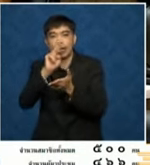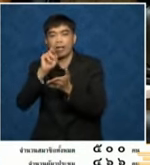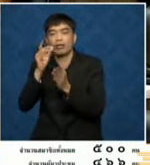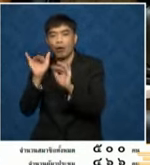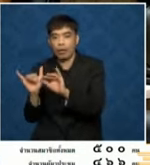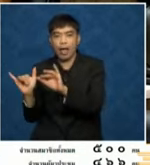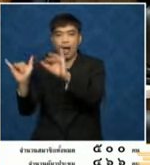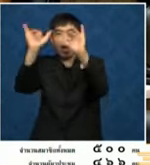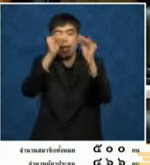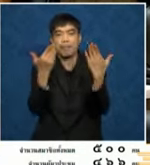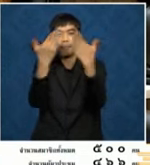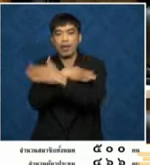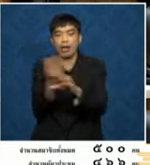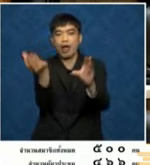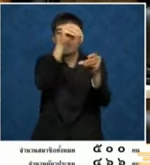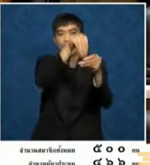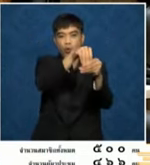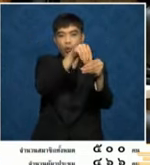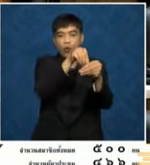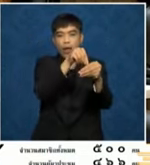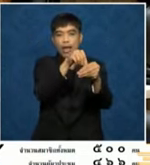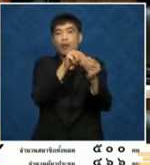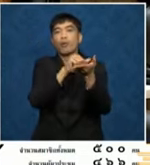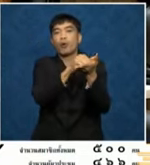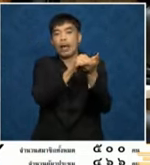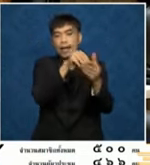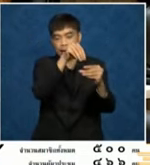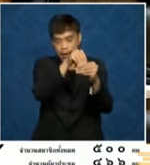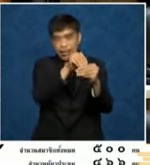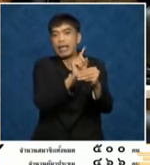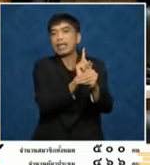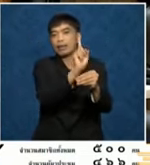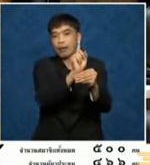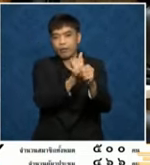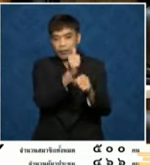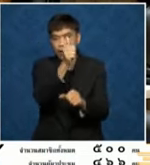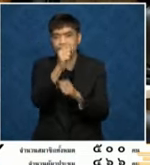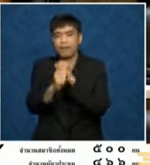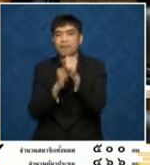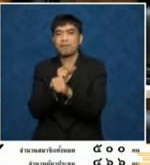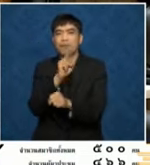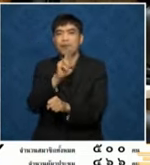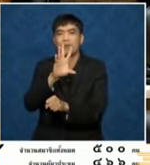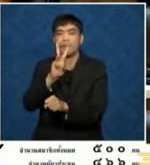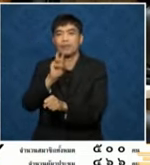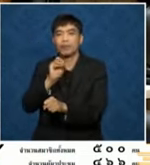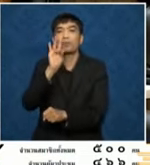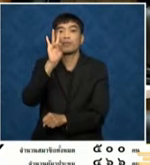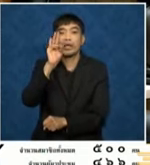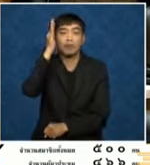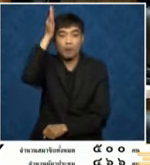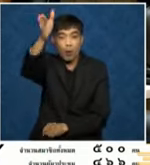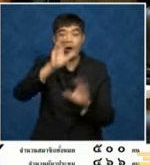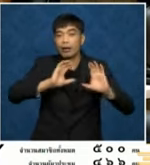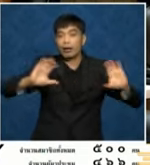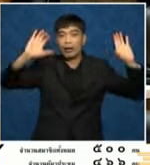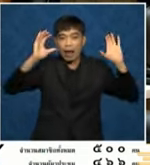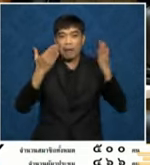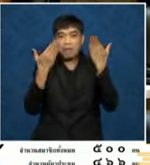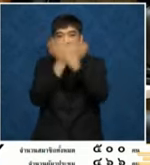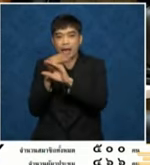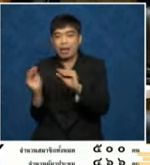ใดที่ท่านคิดว่ายังจำเป็นที่ต้องทำในงบปี67อย่างเช่นท่านอาจจะบอกว่าปี67หน่วยงานภาครัฐขึ้นคลาวไม่ทันปรับตัวไม่ทันไ